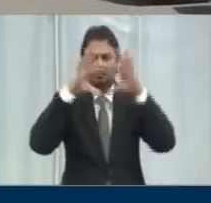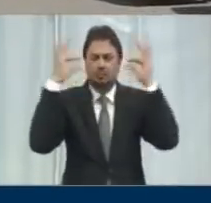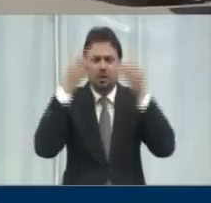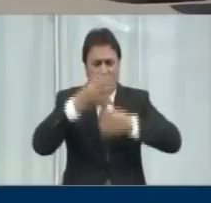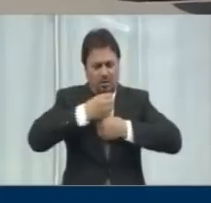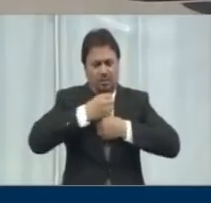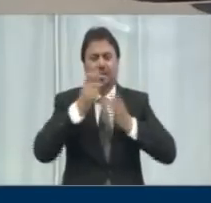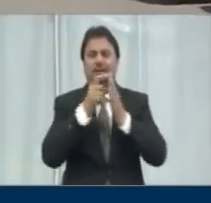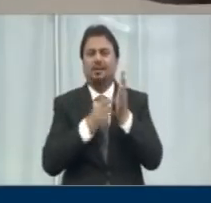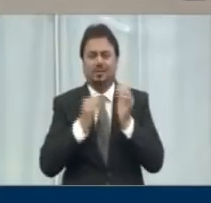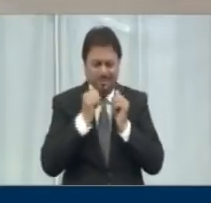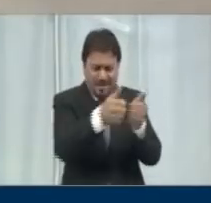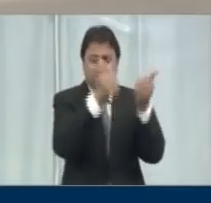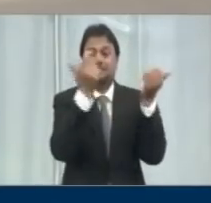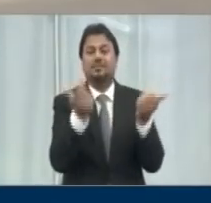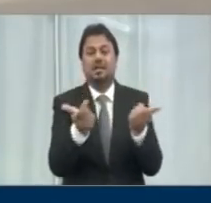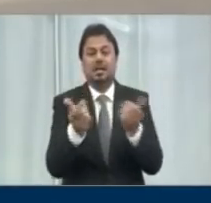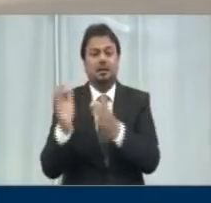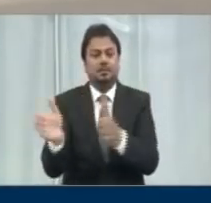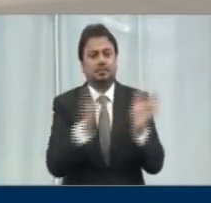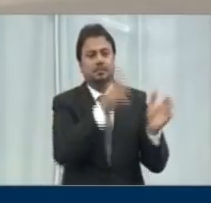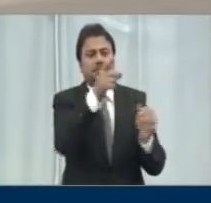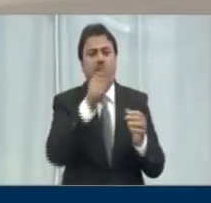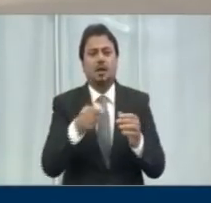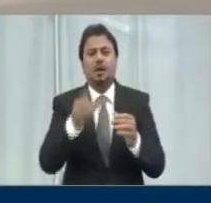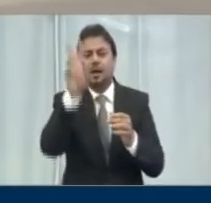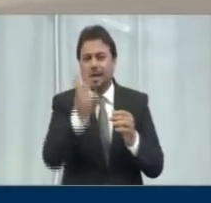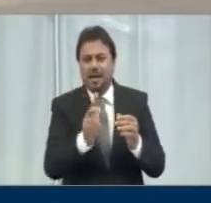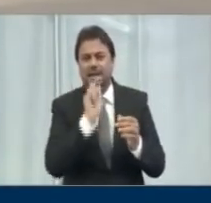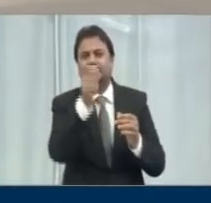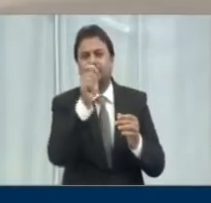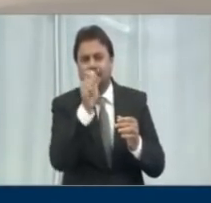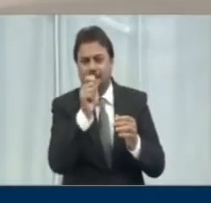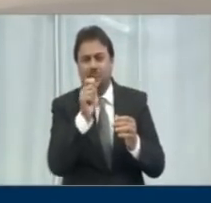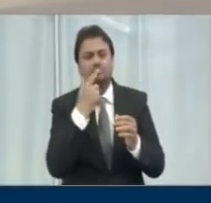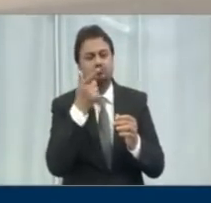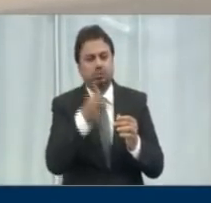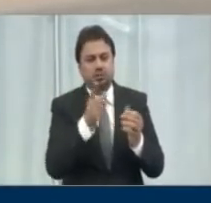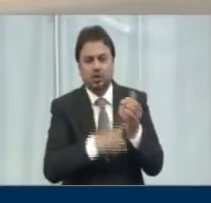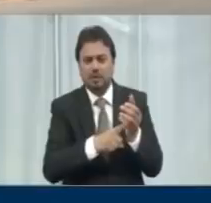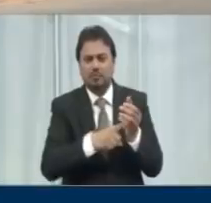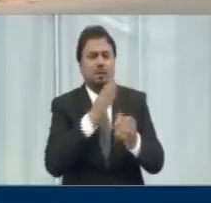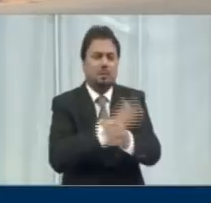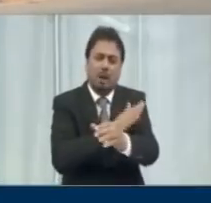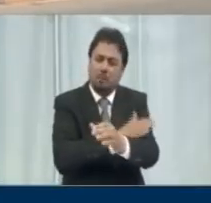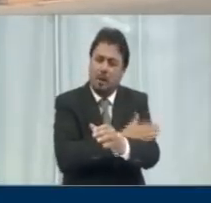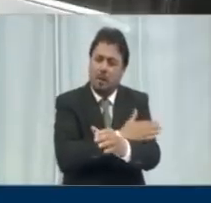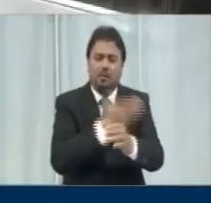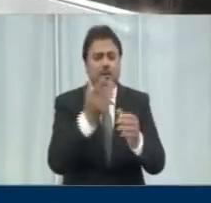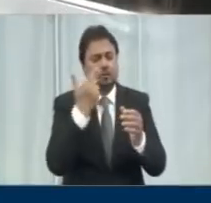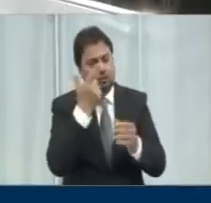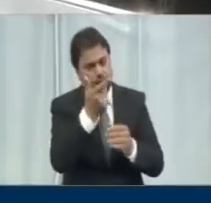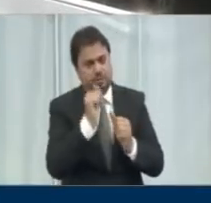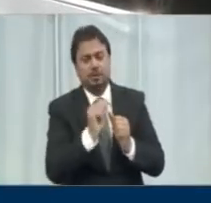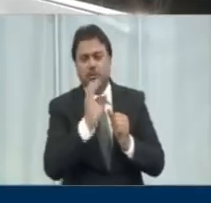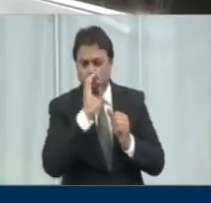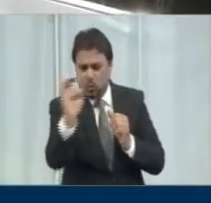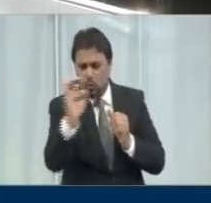ذوي الدخل المحدود من الكسبة استوقفوا العراقية الإخبارية لنقل معاناتهم في فترة الحظر